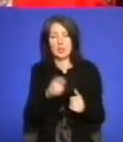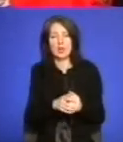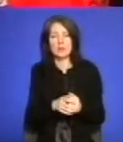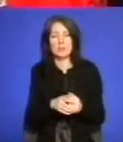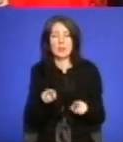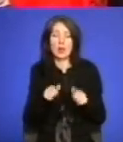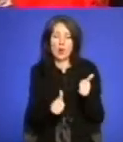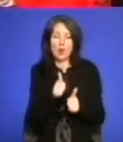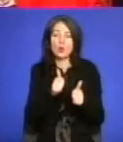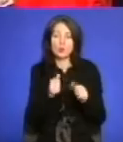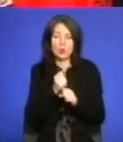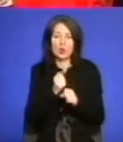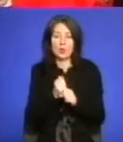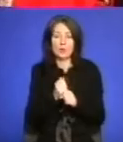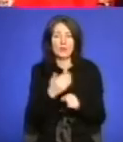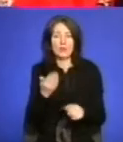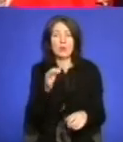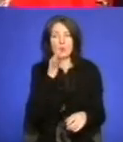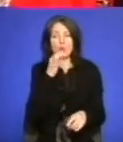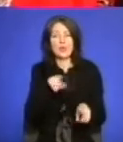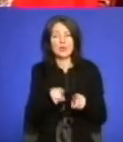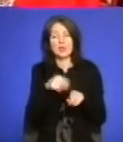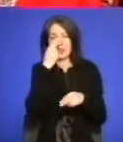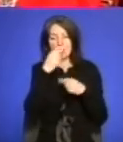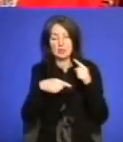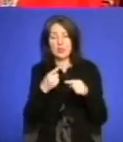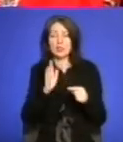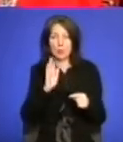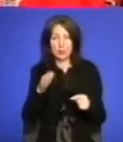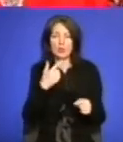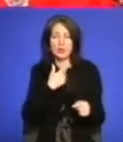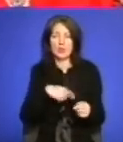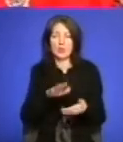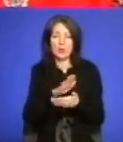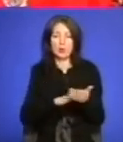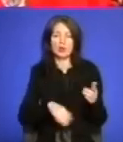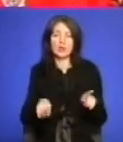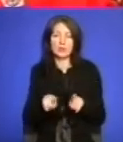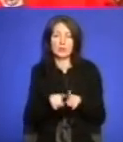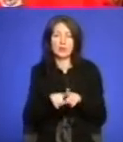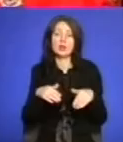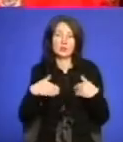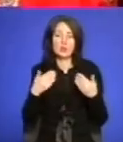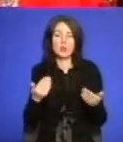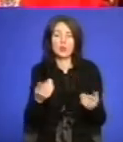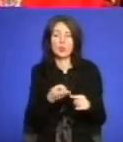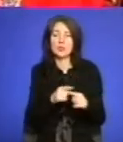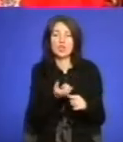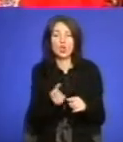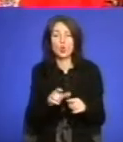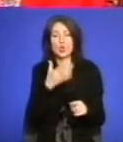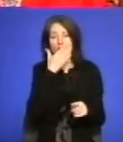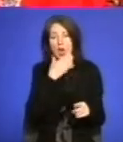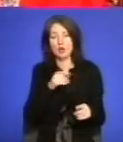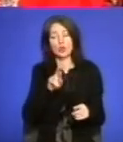конкурси влаштовуємо сподобався такий звичай будете його в себе продовжувати це дуже гарно